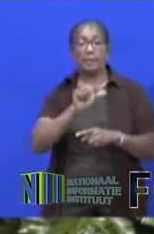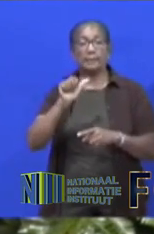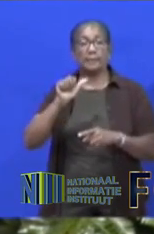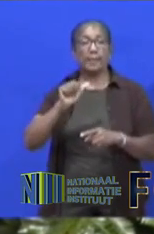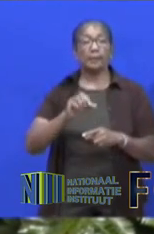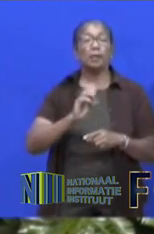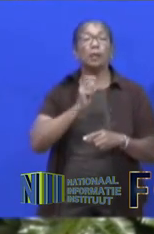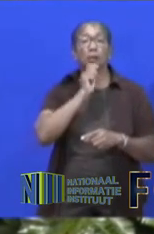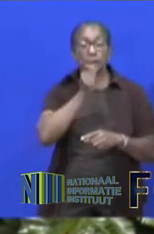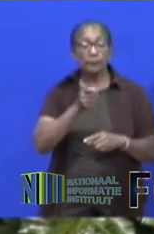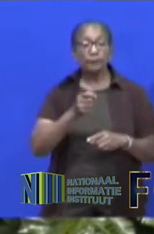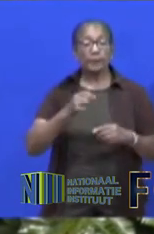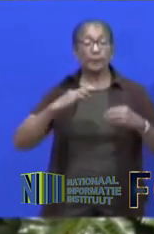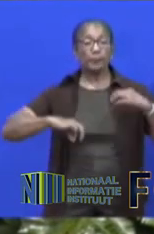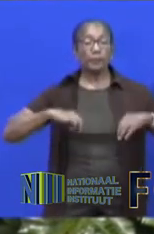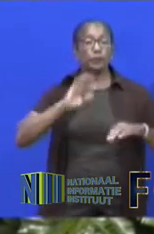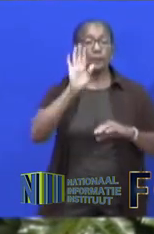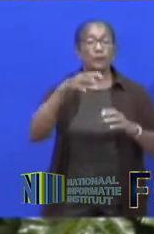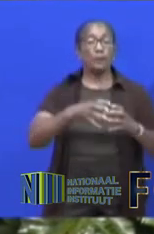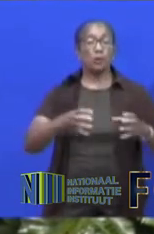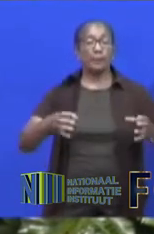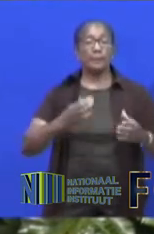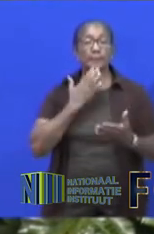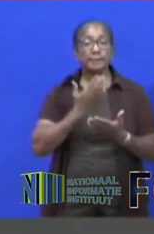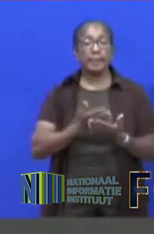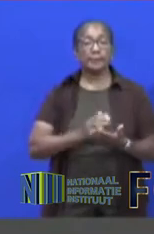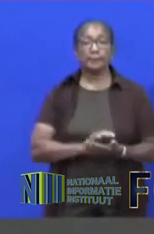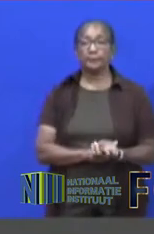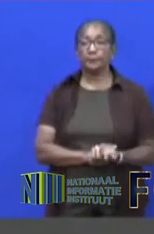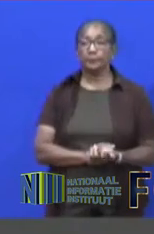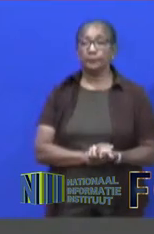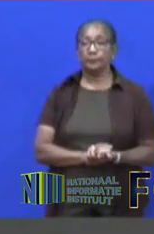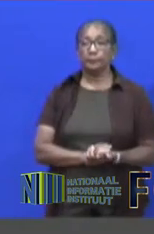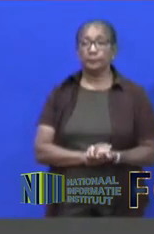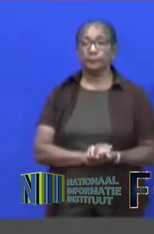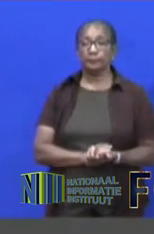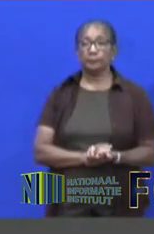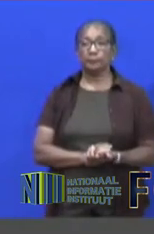Tot zover de statement van het ministerie van Buitenlandse Zaken.